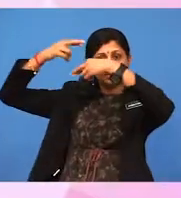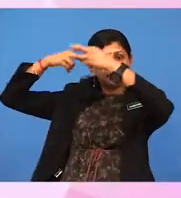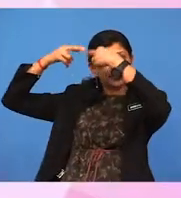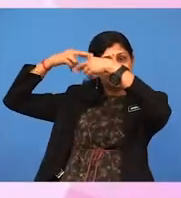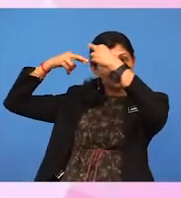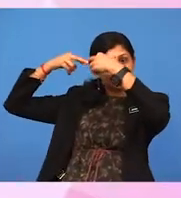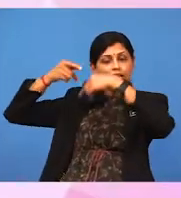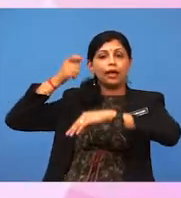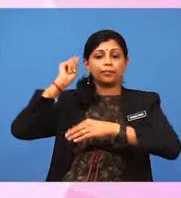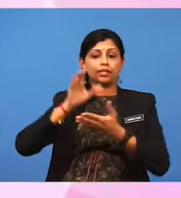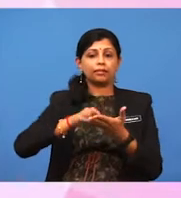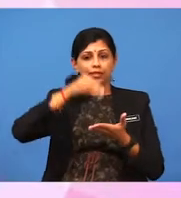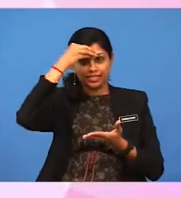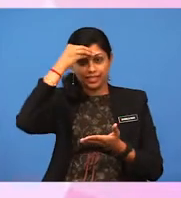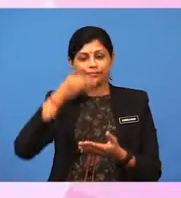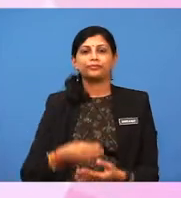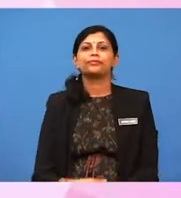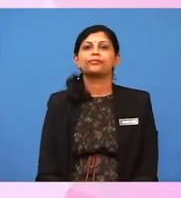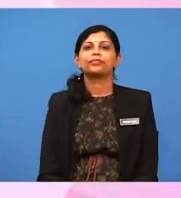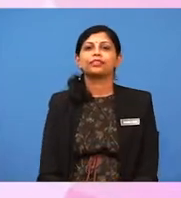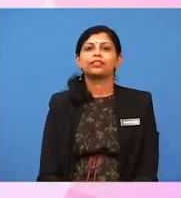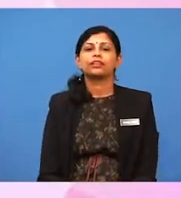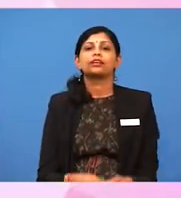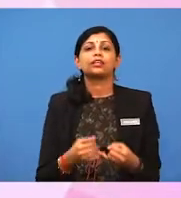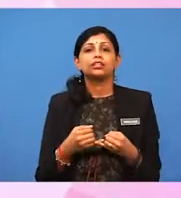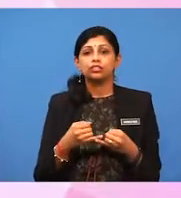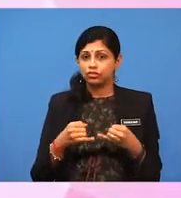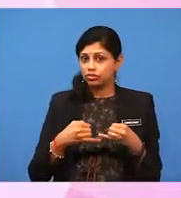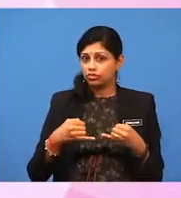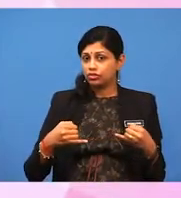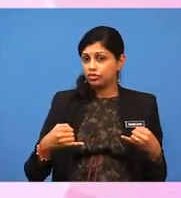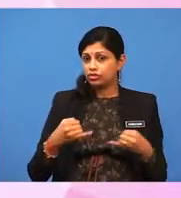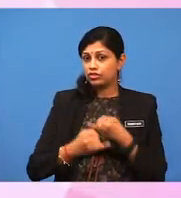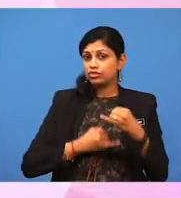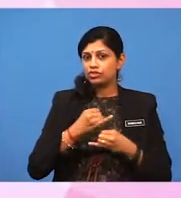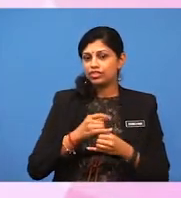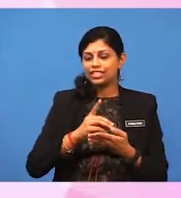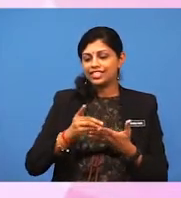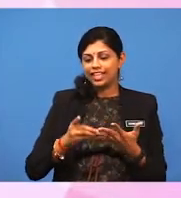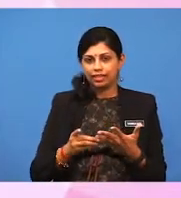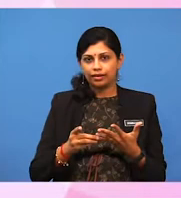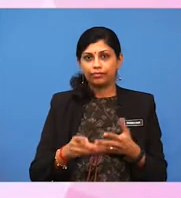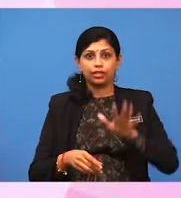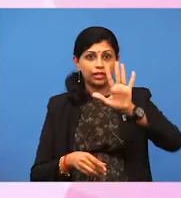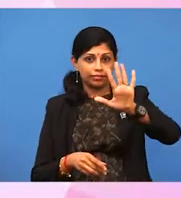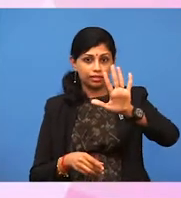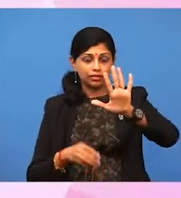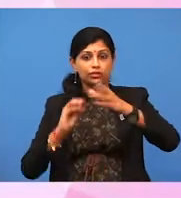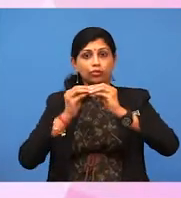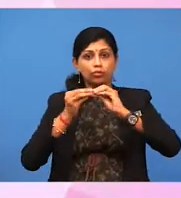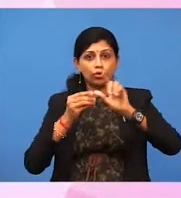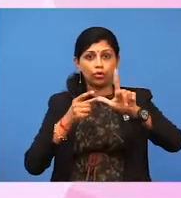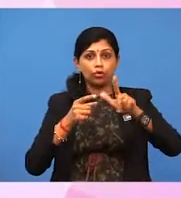kembali pelajaran kita pada hari ini. Jenis data dalam kod segmen terbahagi kepada 5, iaitu